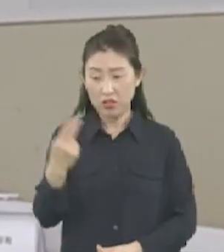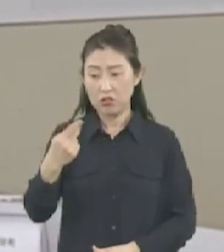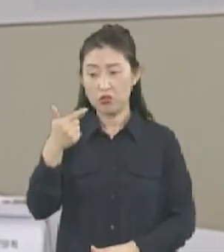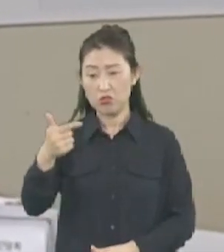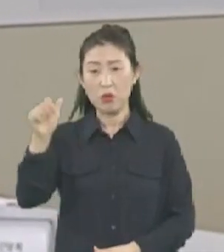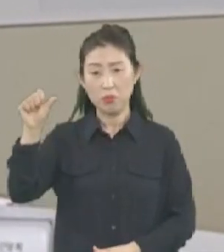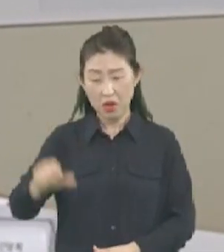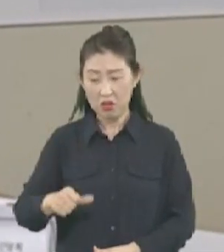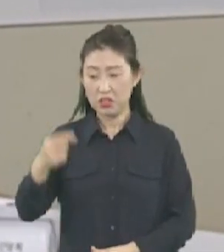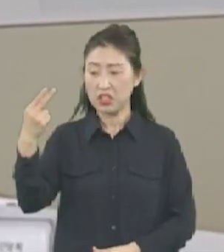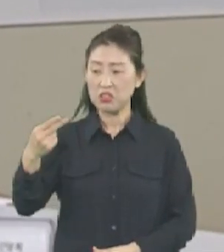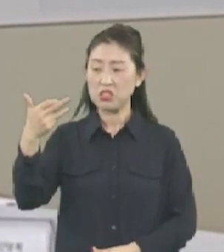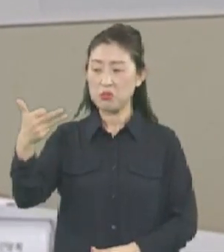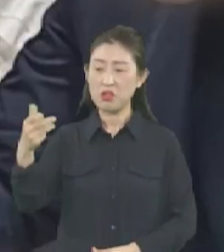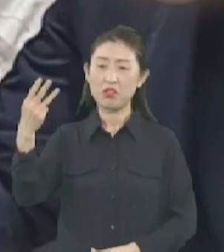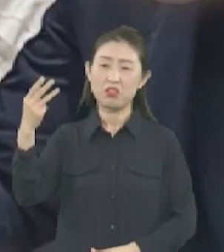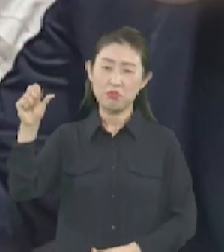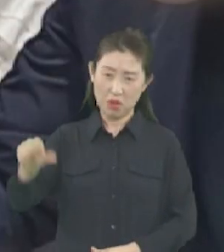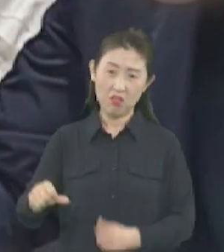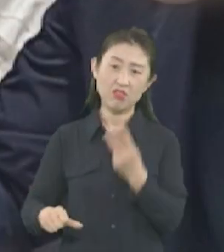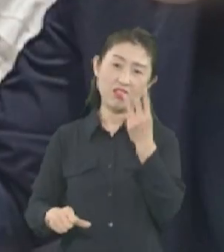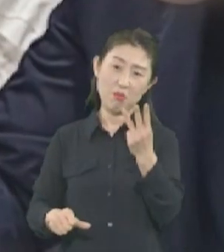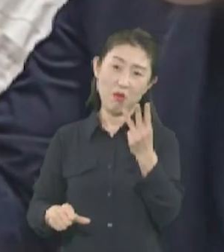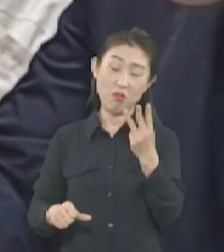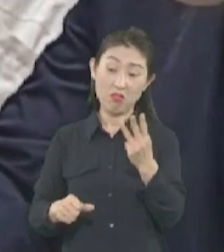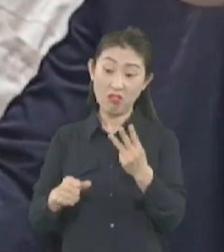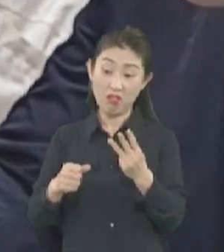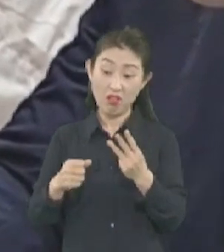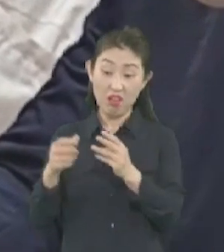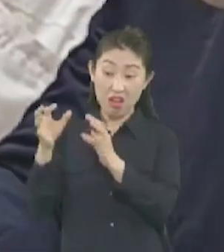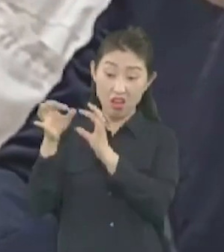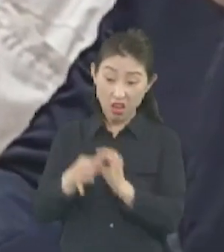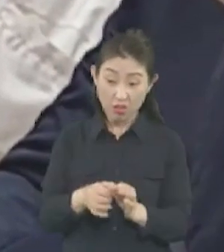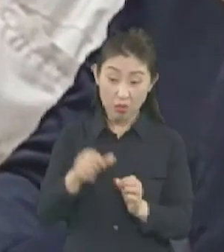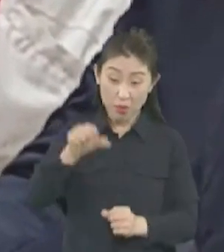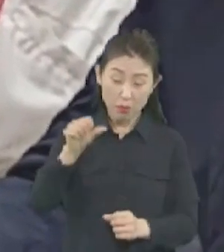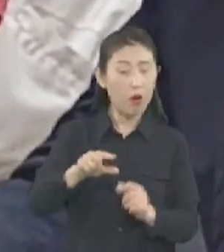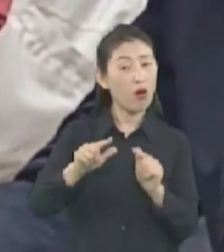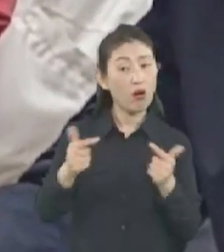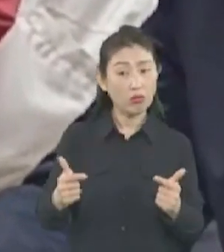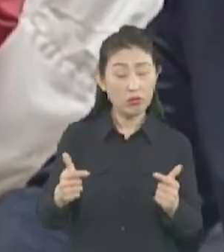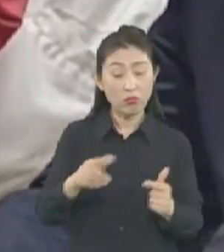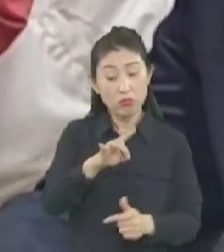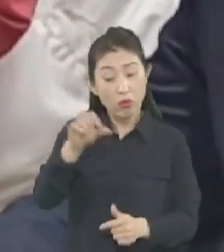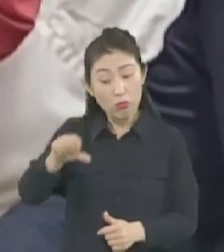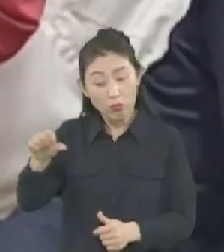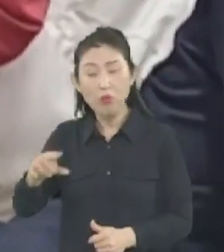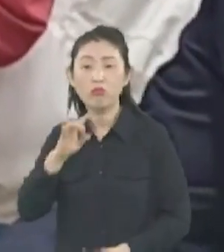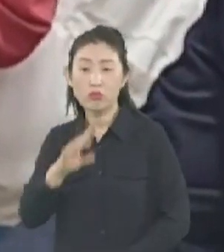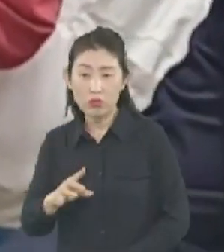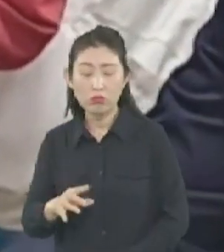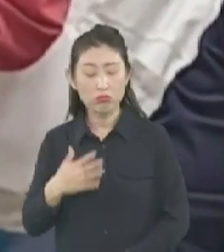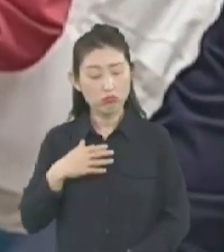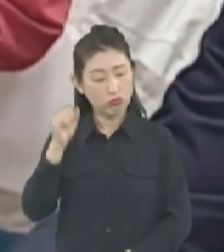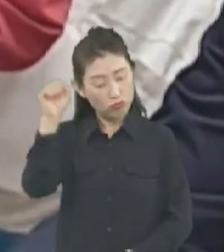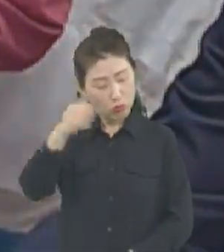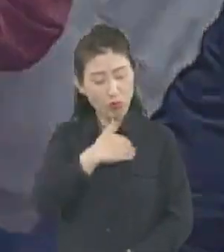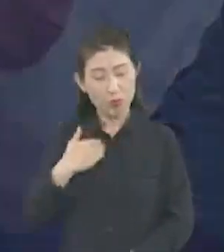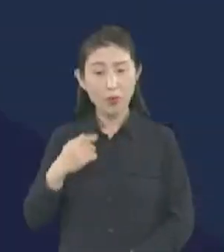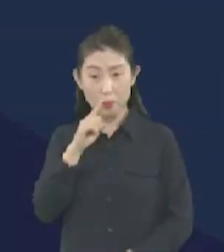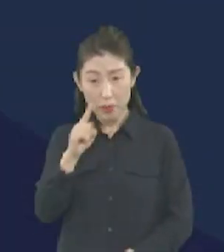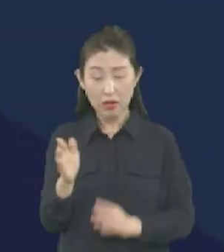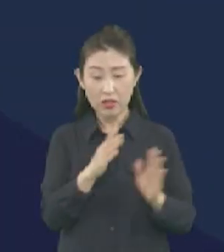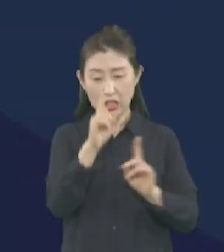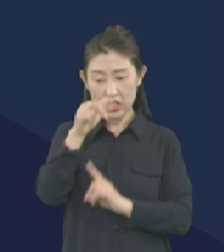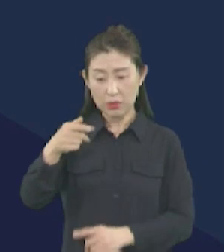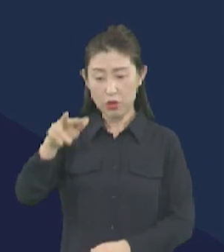2006년, 2018년 낙선했는데 세 차례 연속 낙선이 아니라 출마에는 문제없다고 본인은 해석합니다. 특히